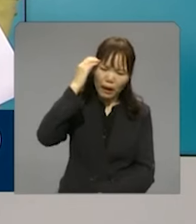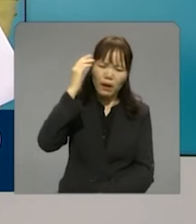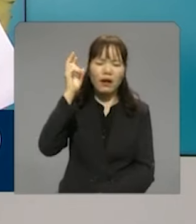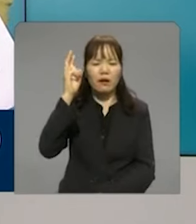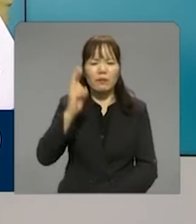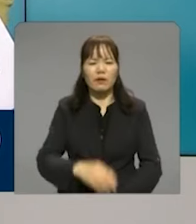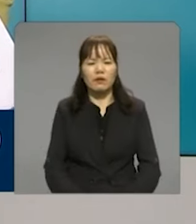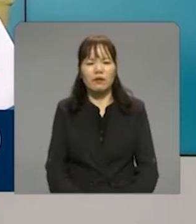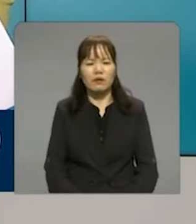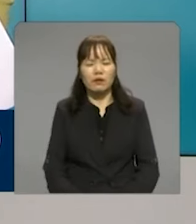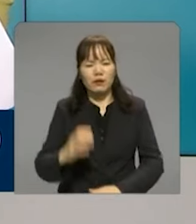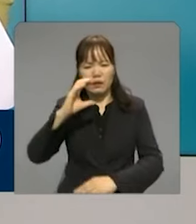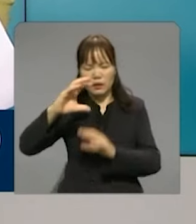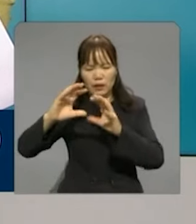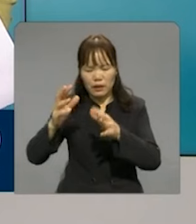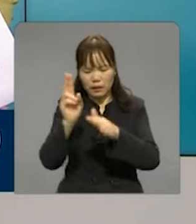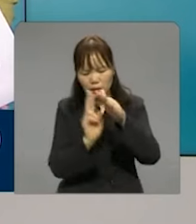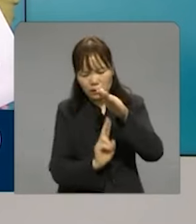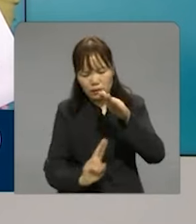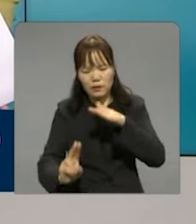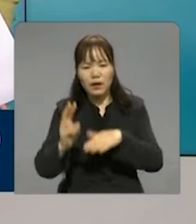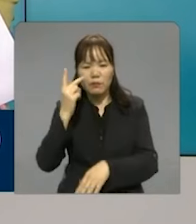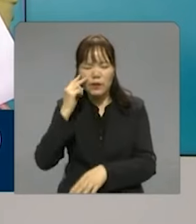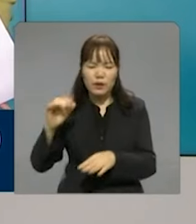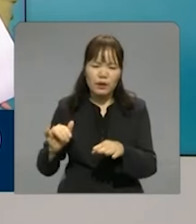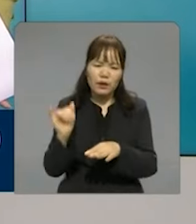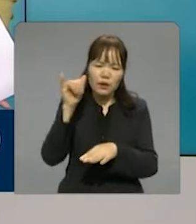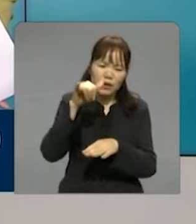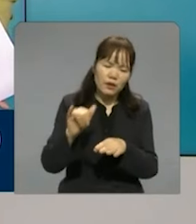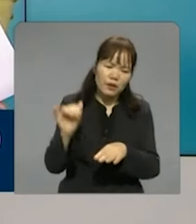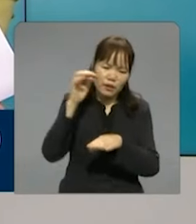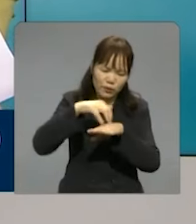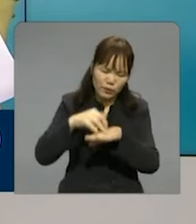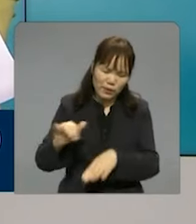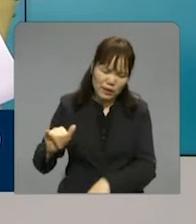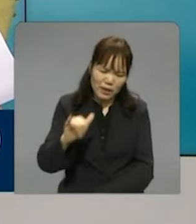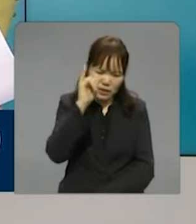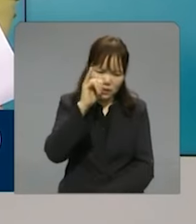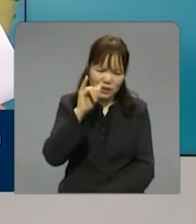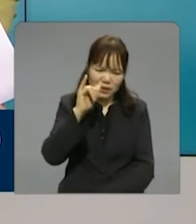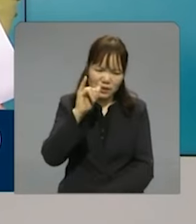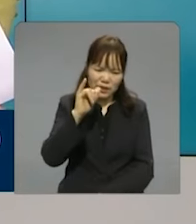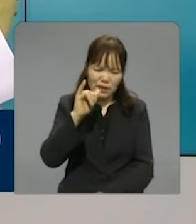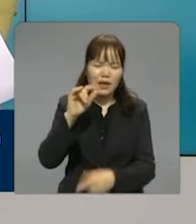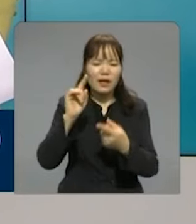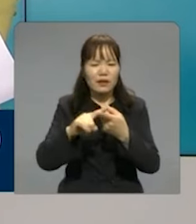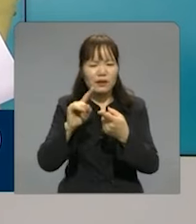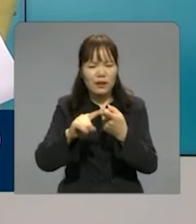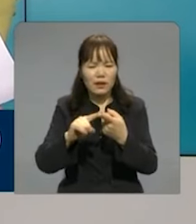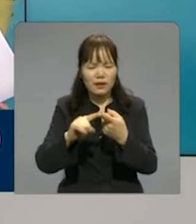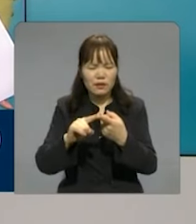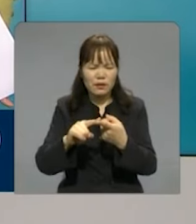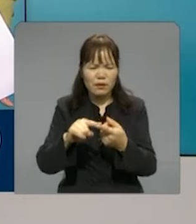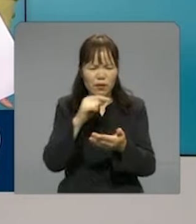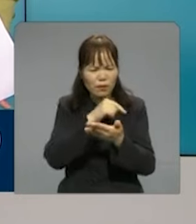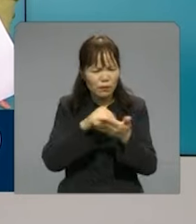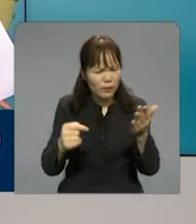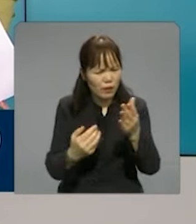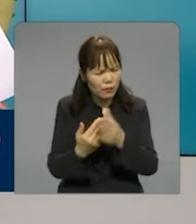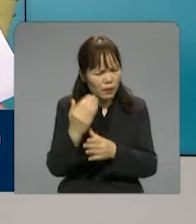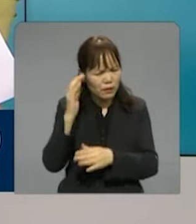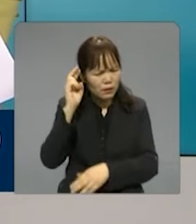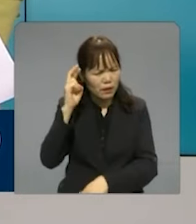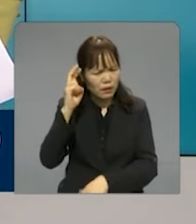있습니다. 캐나다 잠수함과 미국 훈련기 시장을 두고 우리에게는 적신호가 될 수도 있는 일본의 행보가 심상치